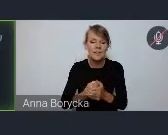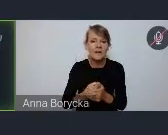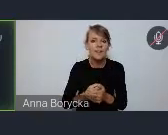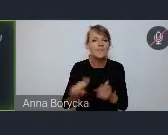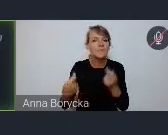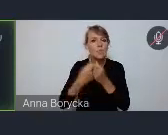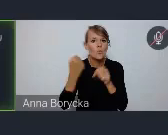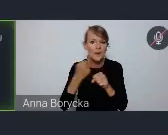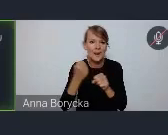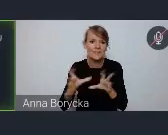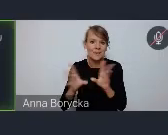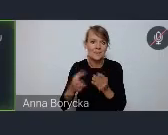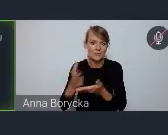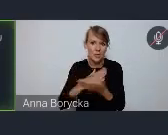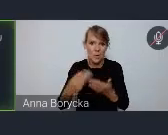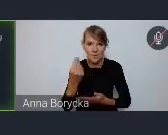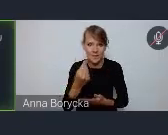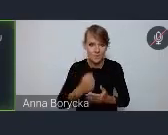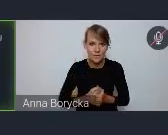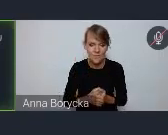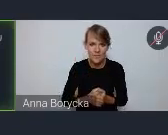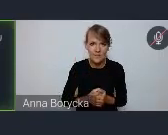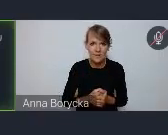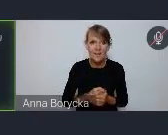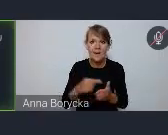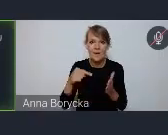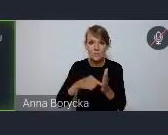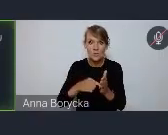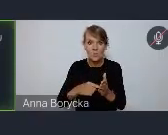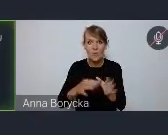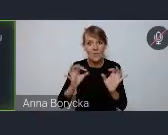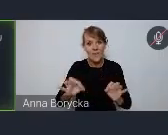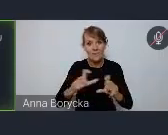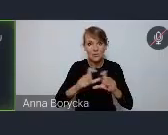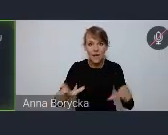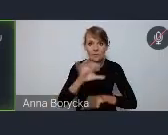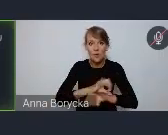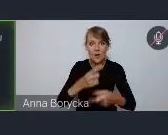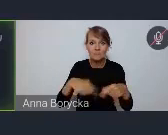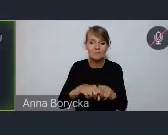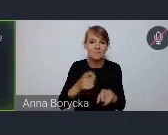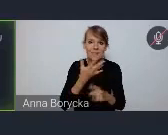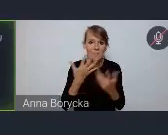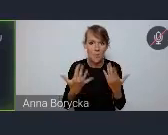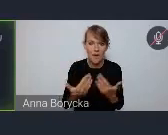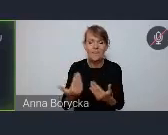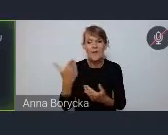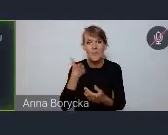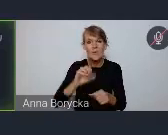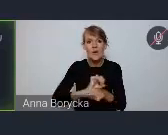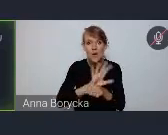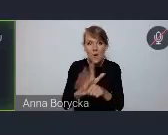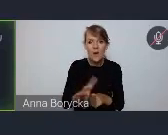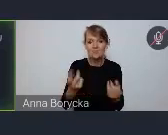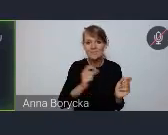współpracować z pionem finansowym. Realizacja projektów w obecnych czasach nie jest łatwa, ponieważ mieliśmy COVID,